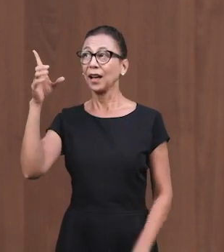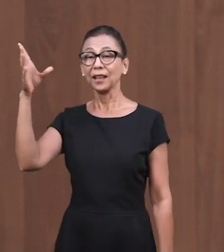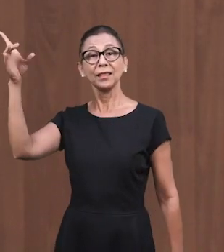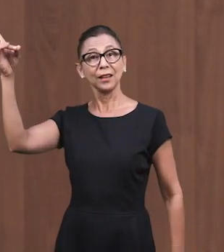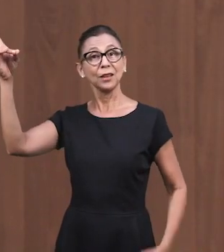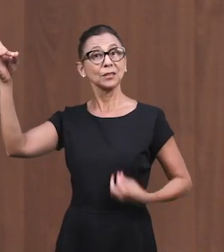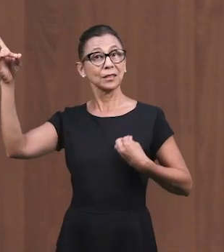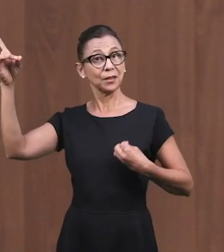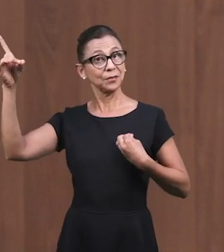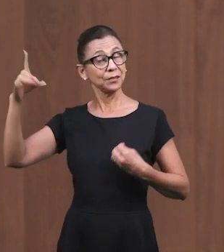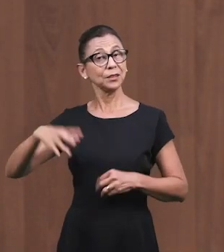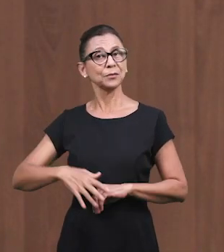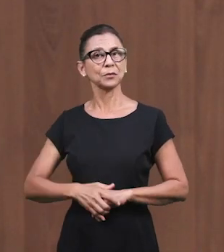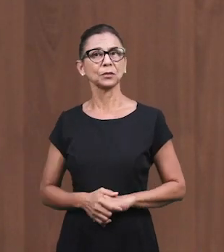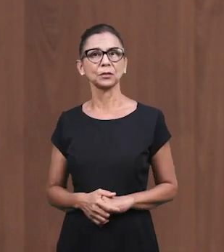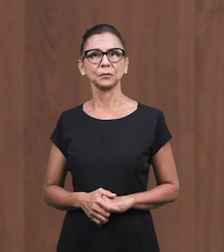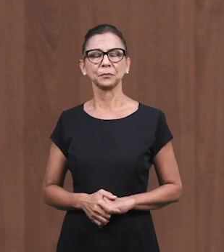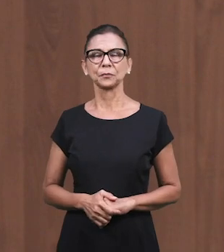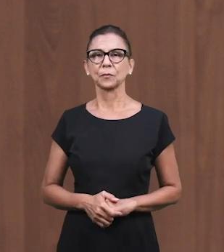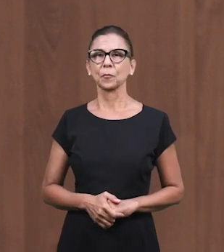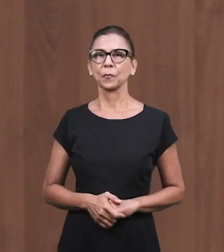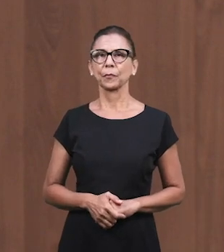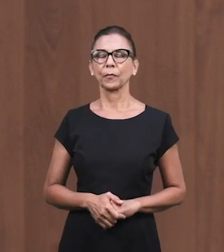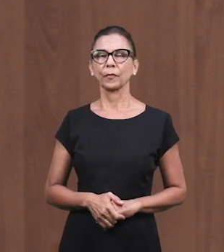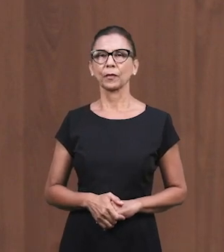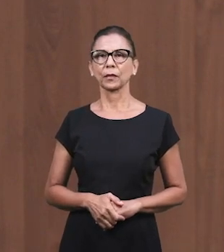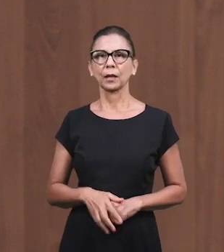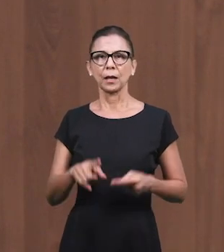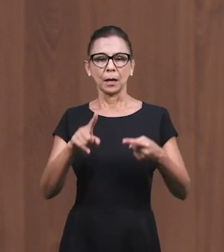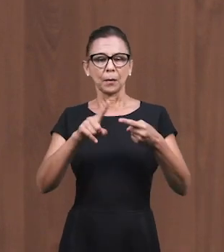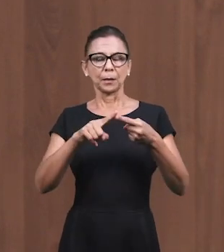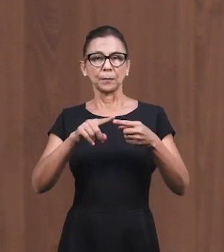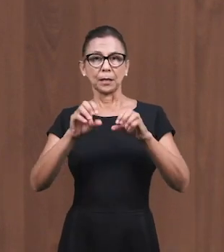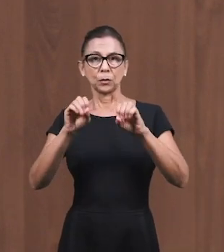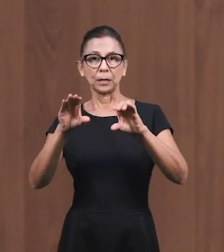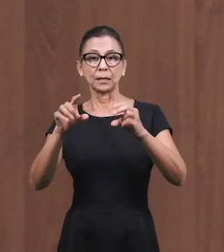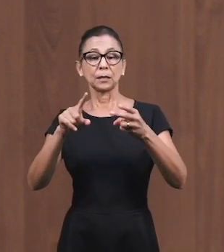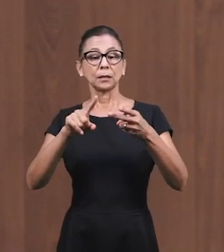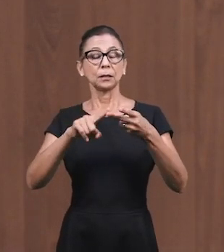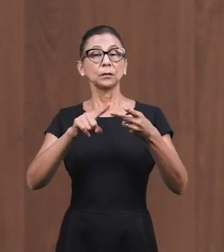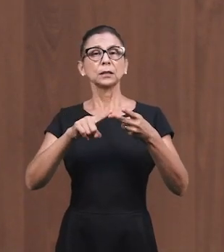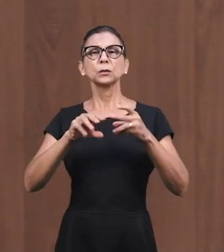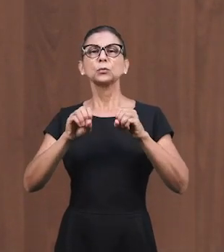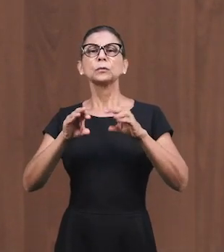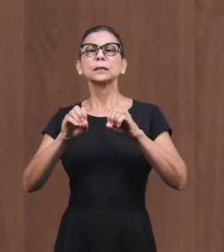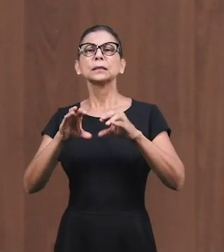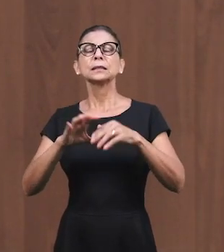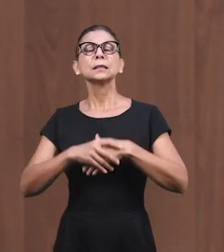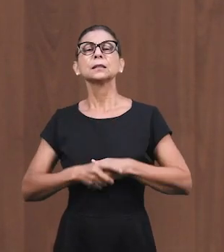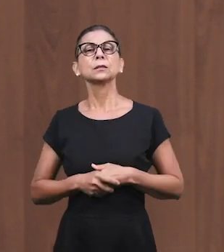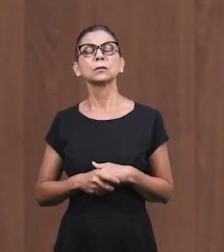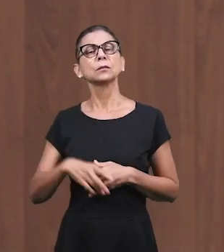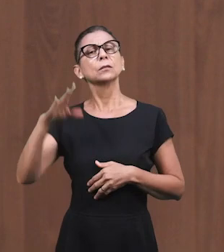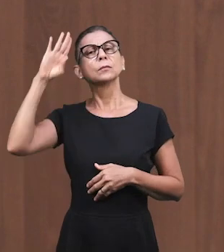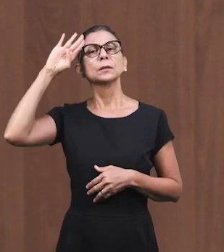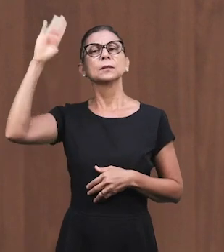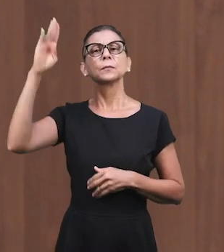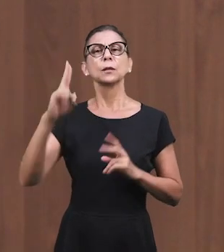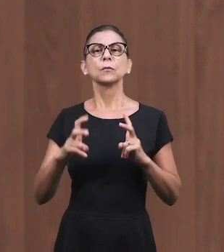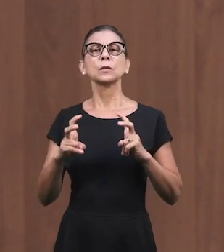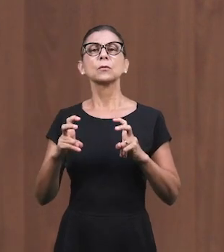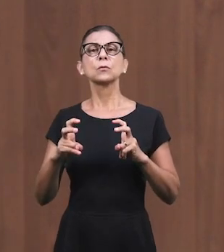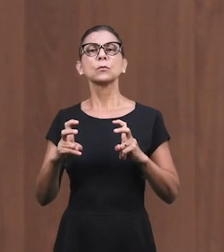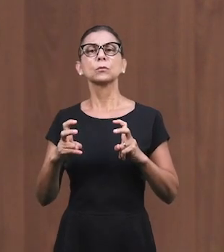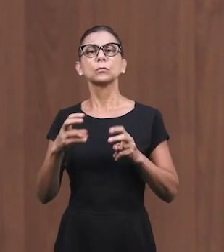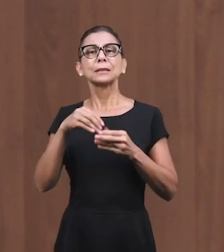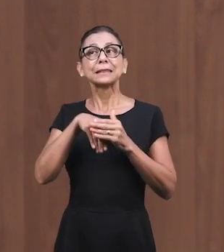celui-là est le premier grand enseignement que nous avons dans l'étude d'aujourd'hui. Et le deuxième enseignement porte sur le sujet. Quel a